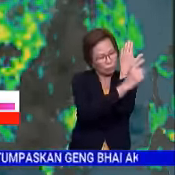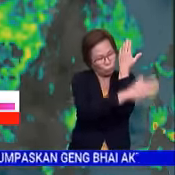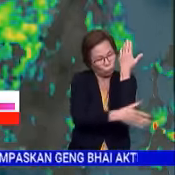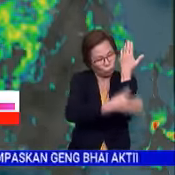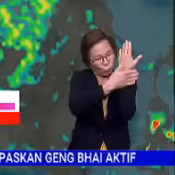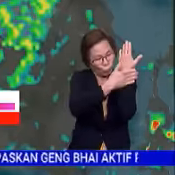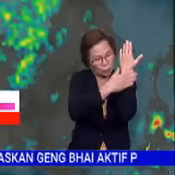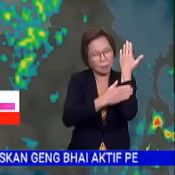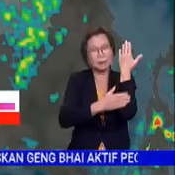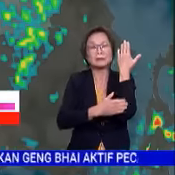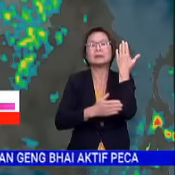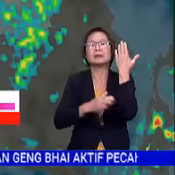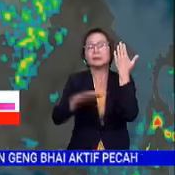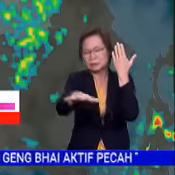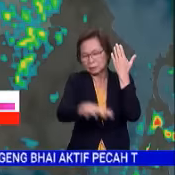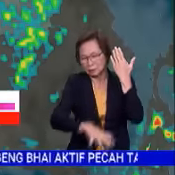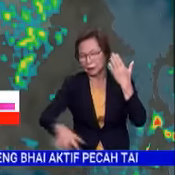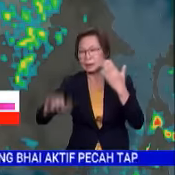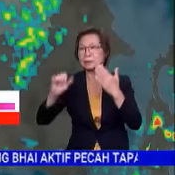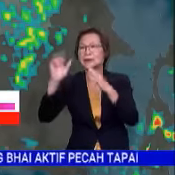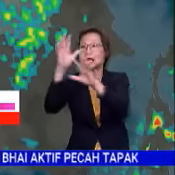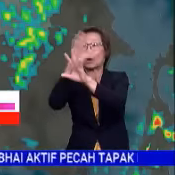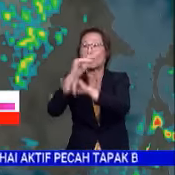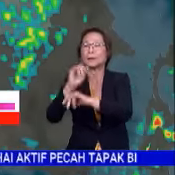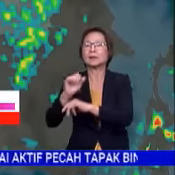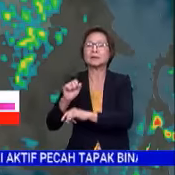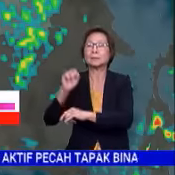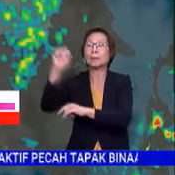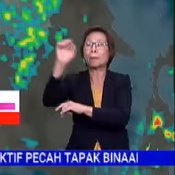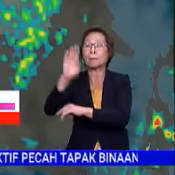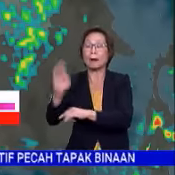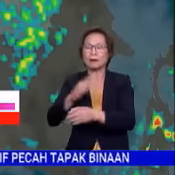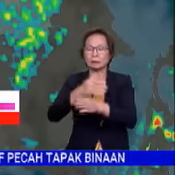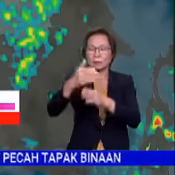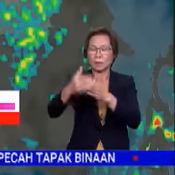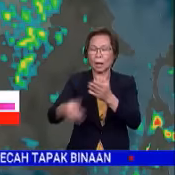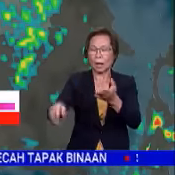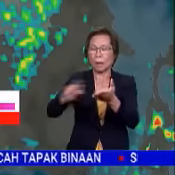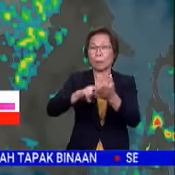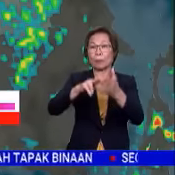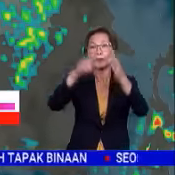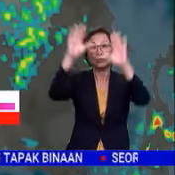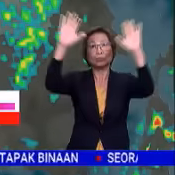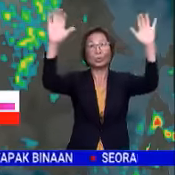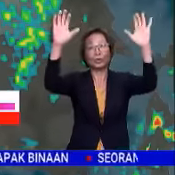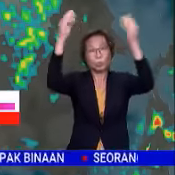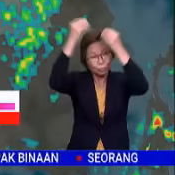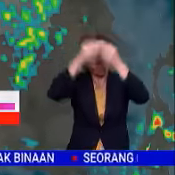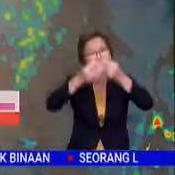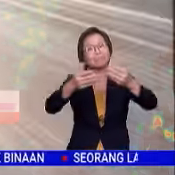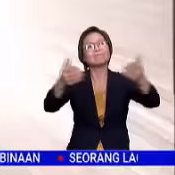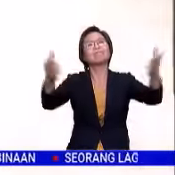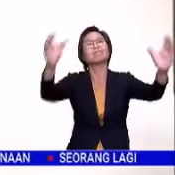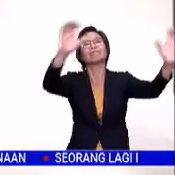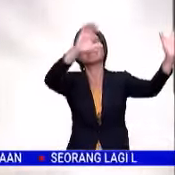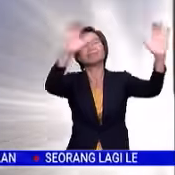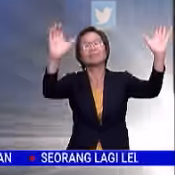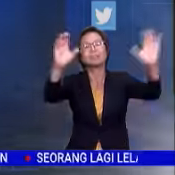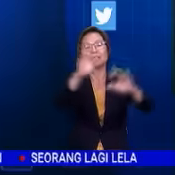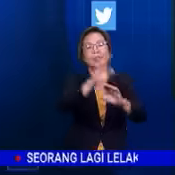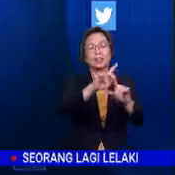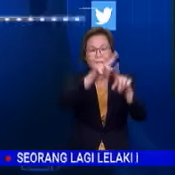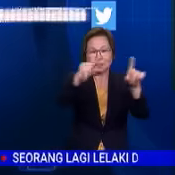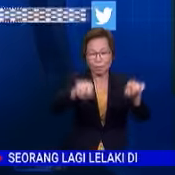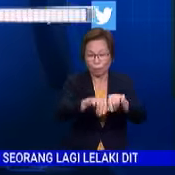sekitar negeri Sarawak dan juga Sabah Barat. Sekian dahulu laporan cuaca buat malam ini. Dapatkan informasi cuaca di laman sesawang